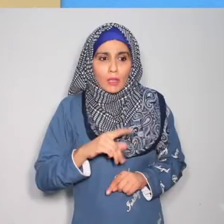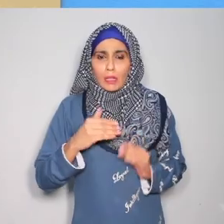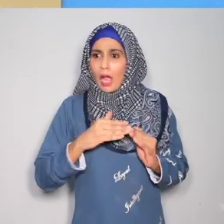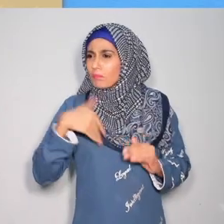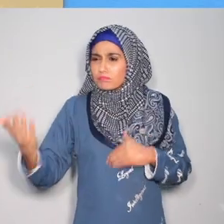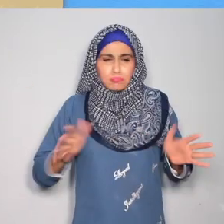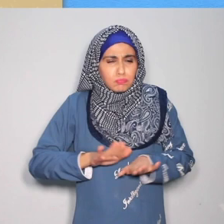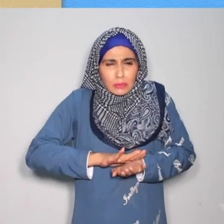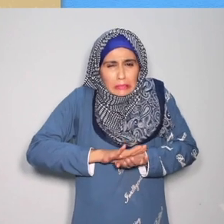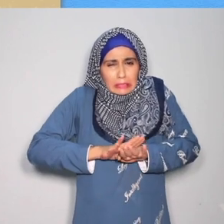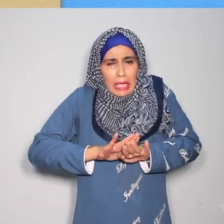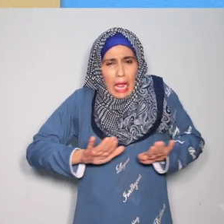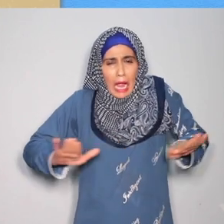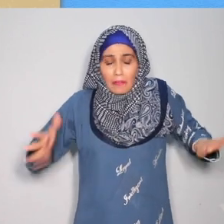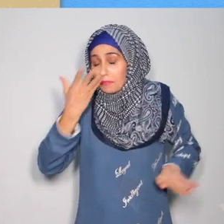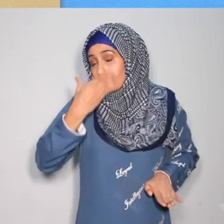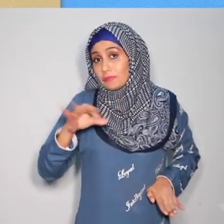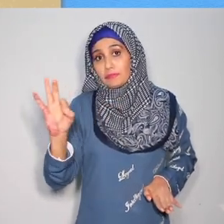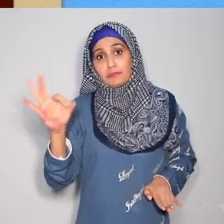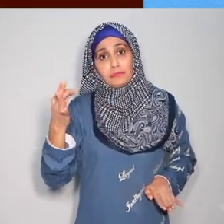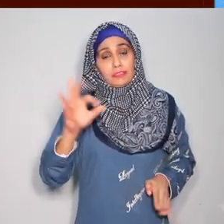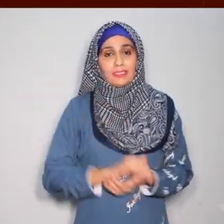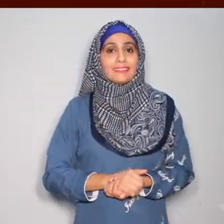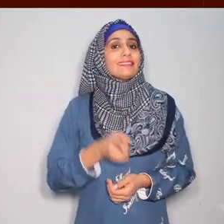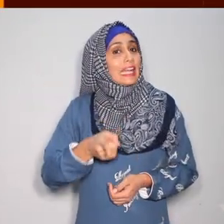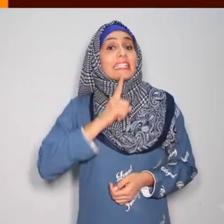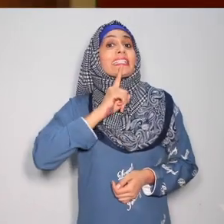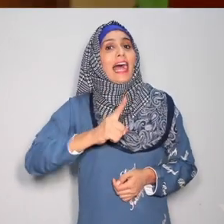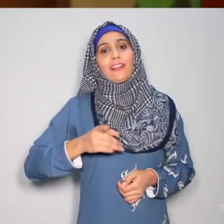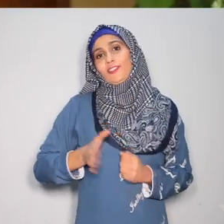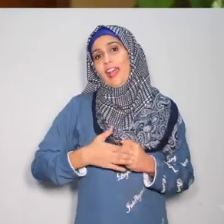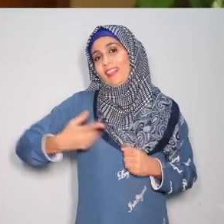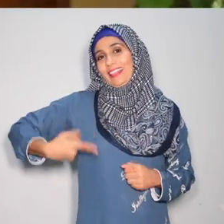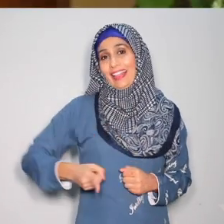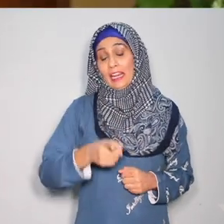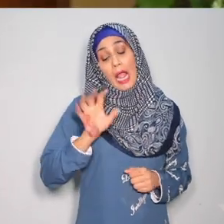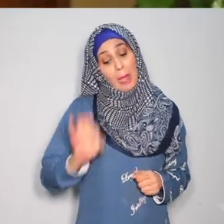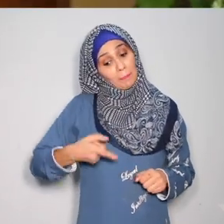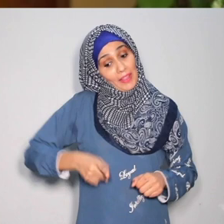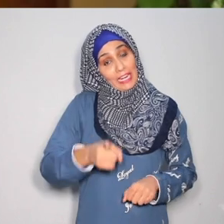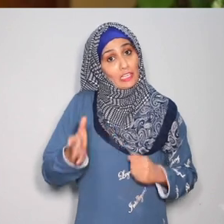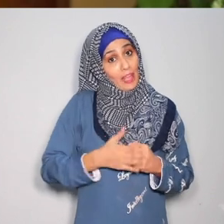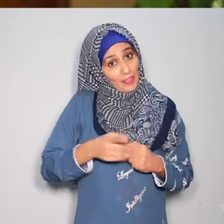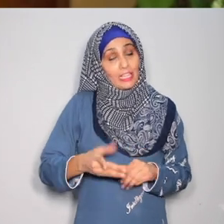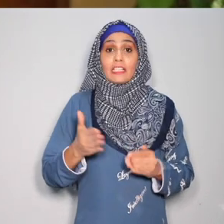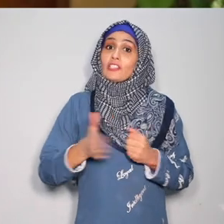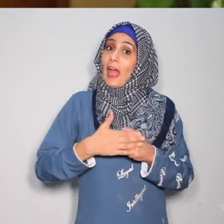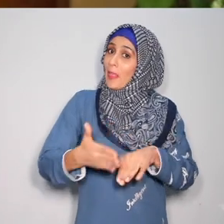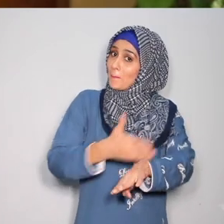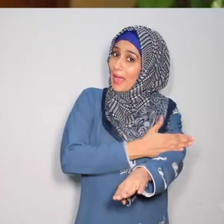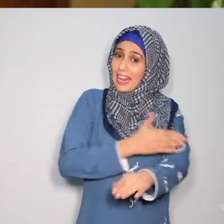मोहल्ला बिल्कुल साफ सुथरा था। ये हुई ना शादी, ऐसे होनी चाहिए शादी।